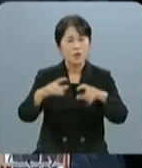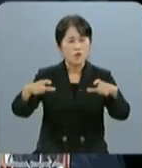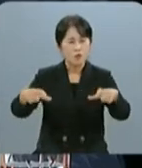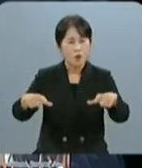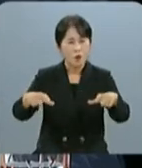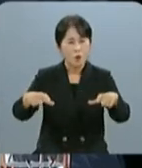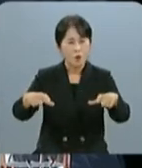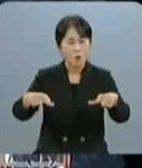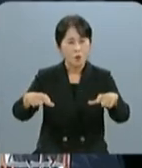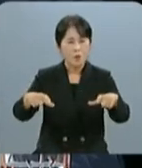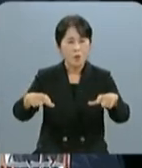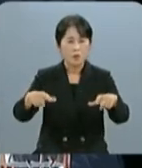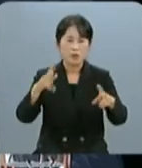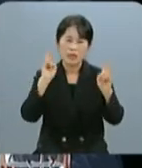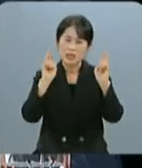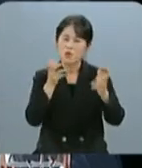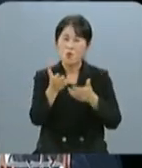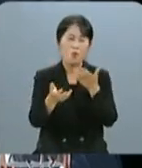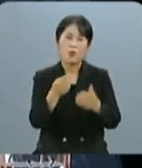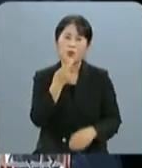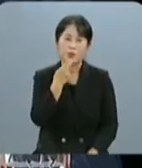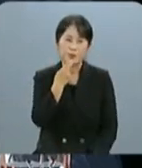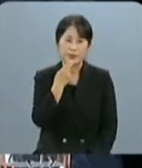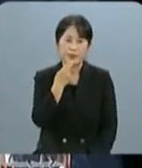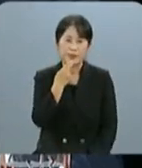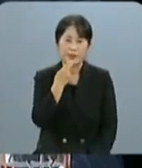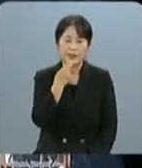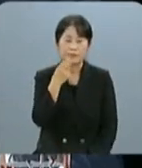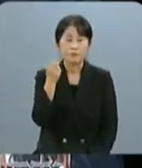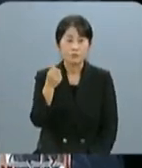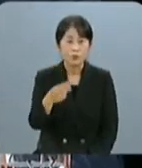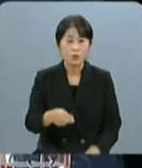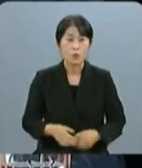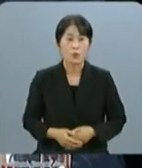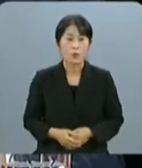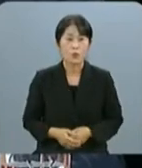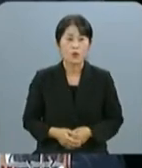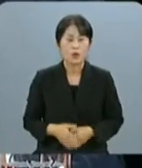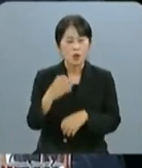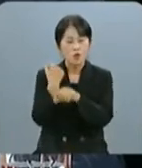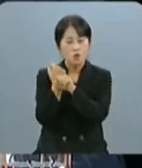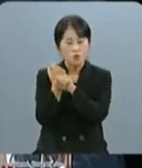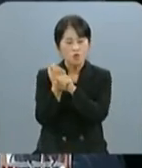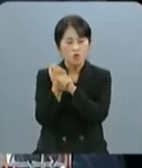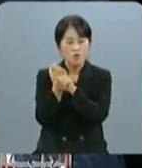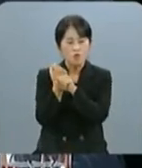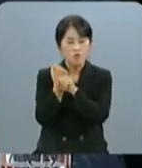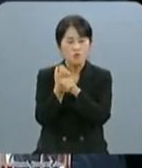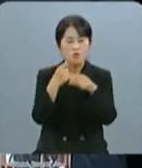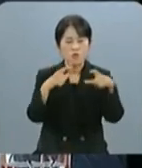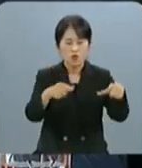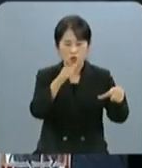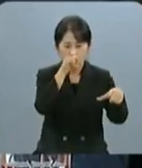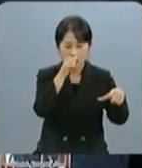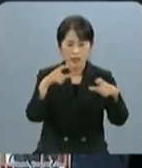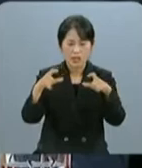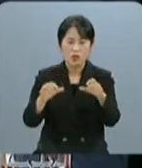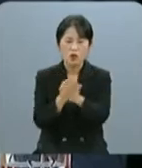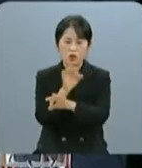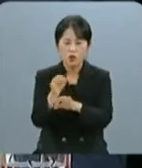경우에는 기업은 안 옵니다. 거기에다가 뭐 연구단지가 왔더라도 지역 경제,